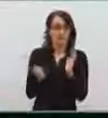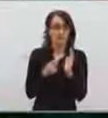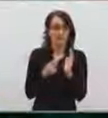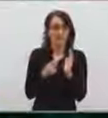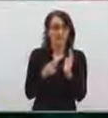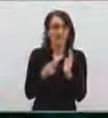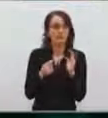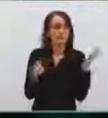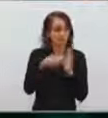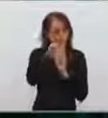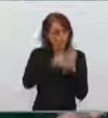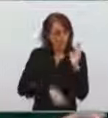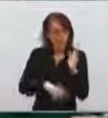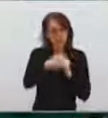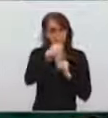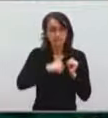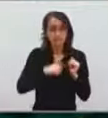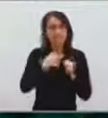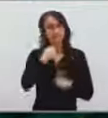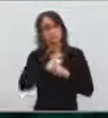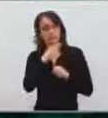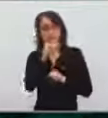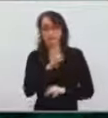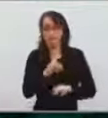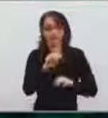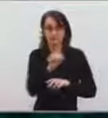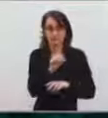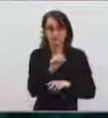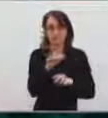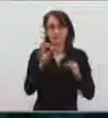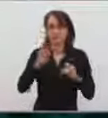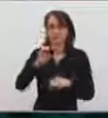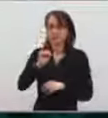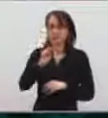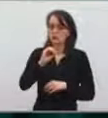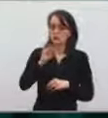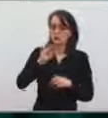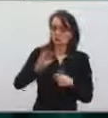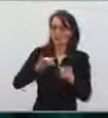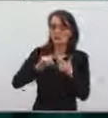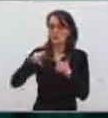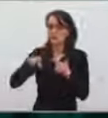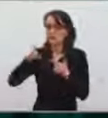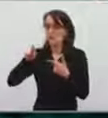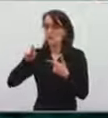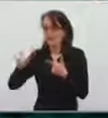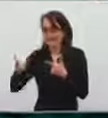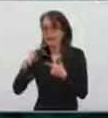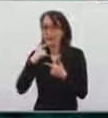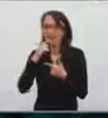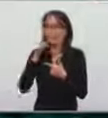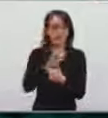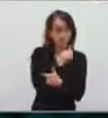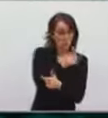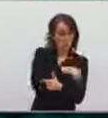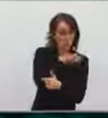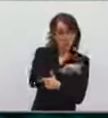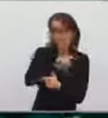document réglementaire et il ne constitue pas un préalable au SCOT et au PLUI. Et je voudrais préciser